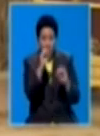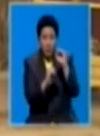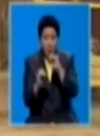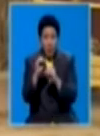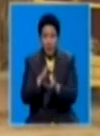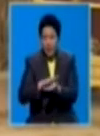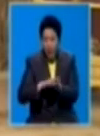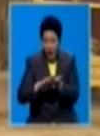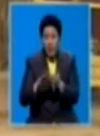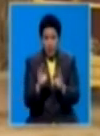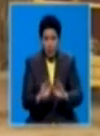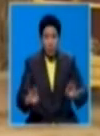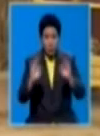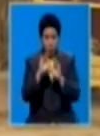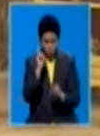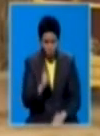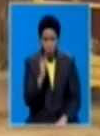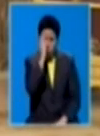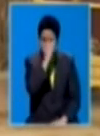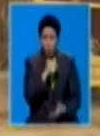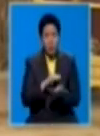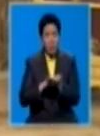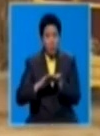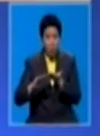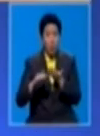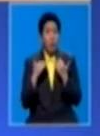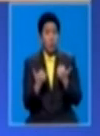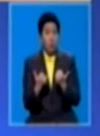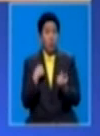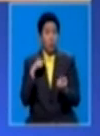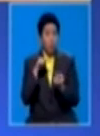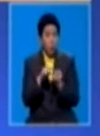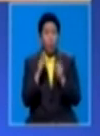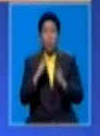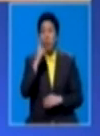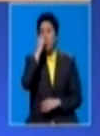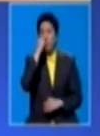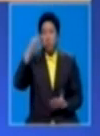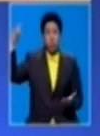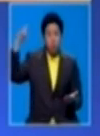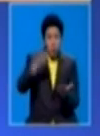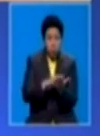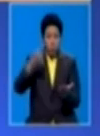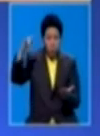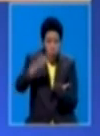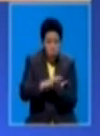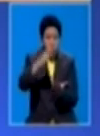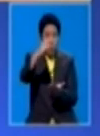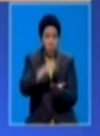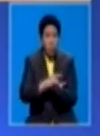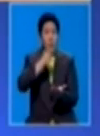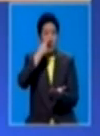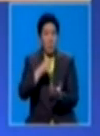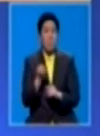องความสะอาดด้วยความสวยงามความเป็นระเบียบเรียบร้อยช่วงนี้เป็นช่วงฤดูการที่นักท่องเที่ยวต่างชาติจะเข้ามาเที่ยวในประเทศไทยเป็นจำนวนม